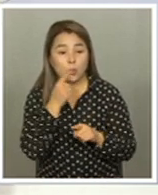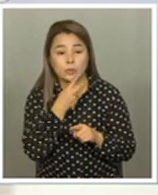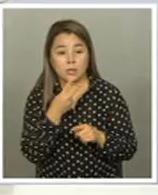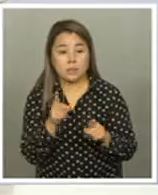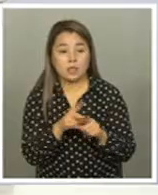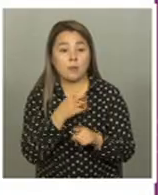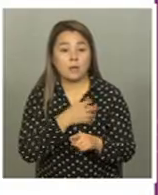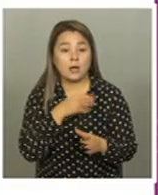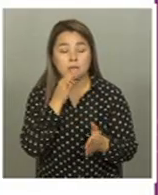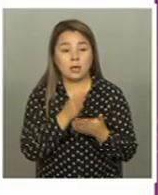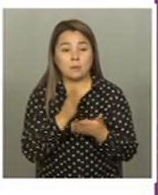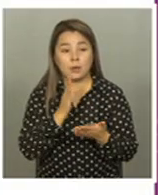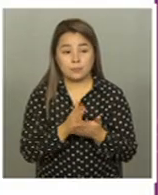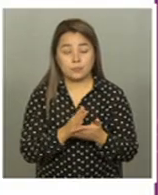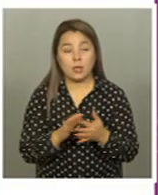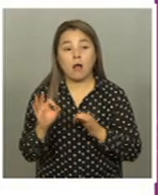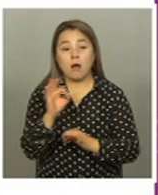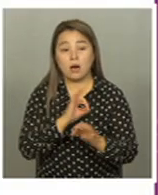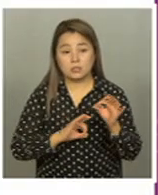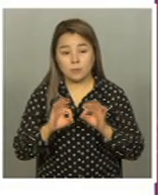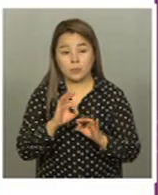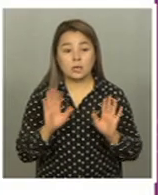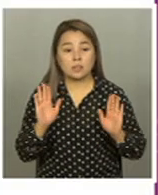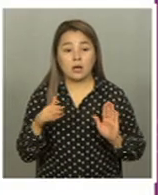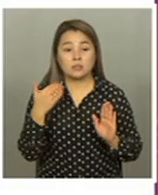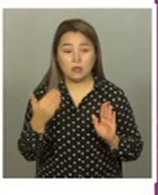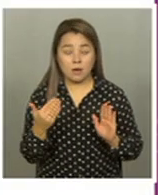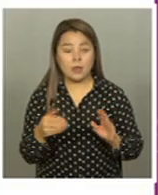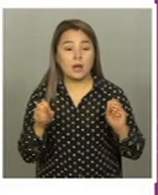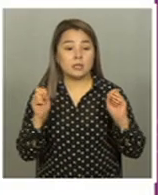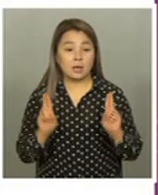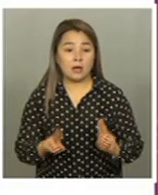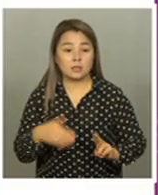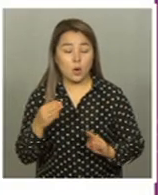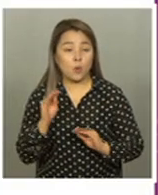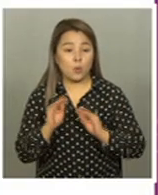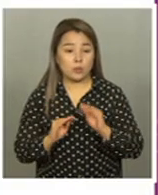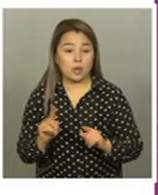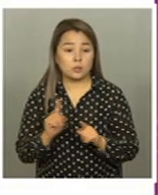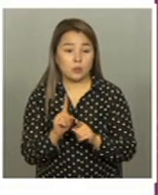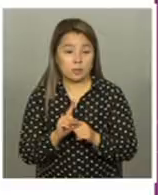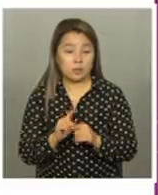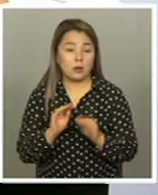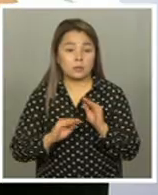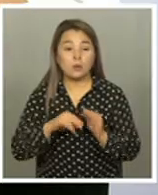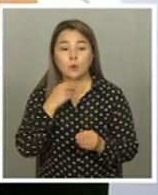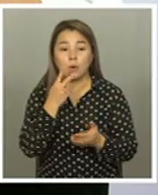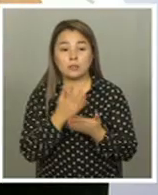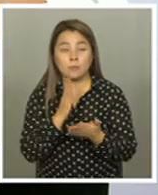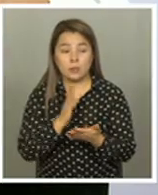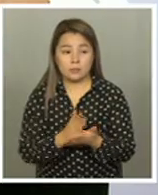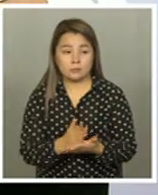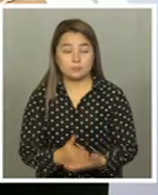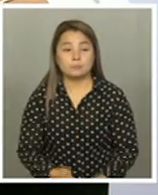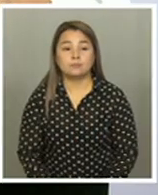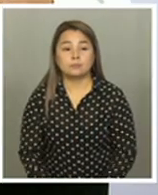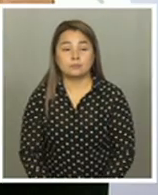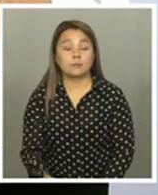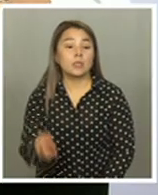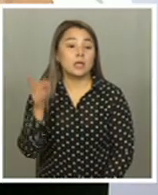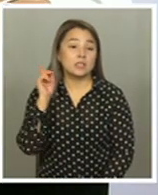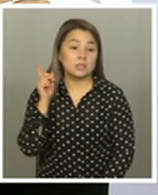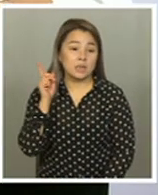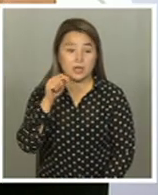негізделген. Атомдарды тек қана арнайы құралдар арқылы ғана көре аламыз. Ежелгі